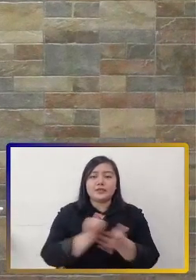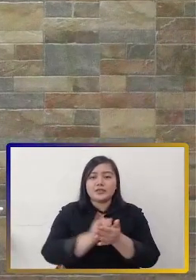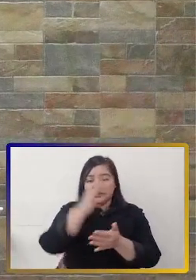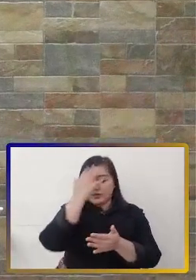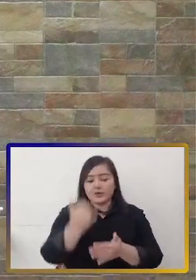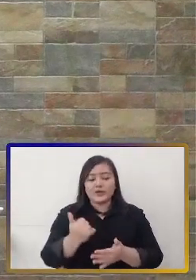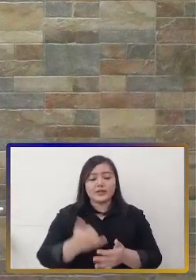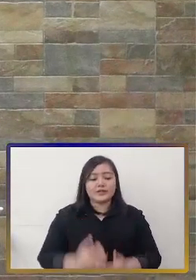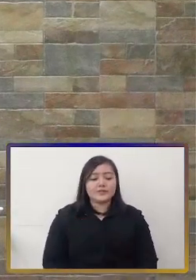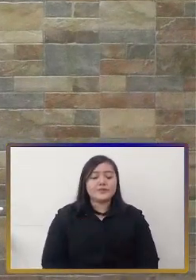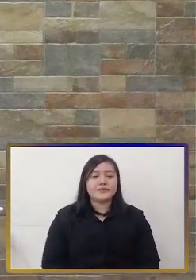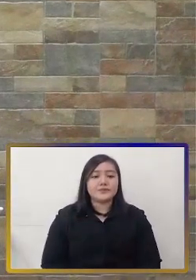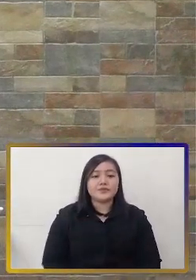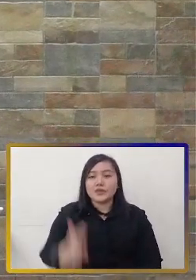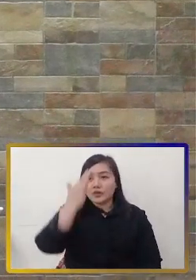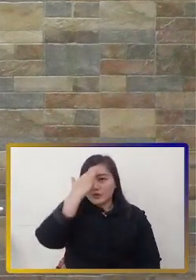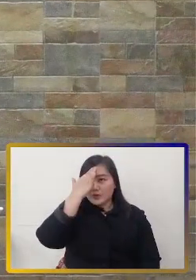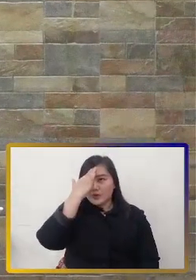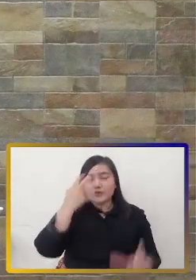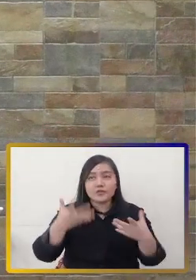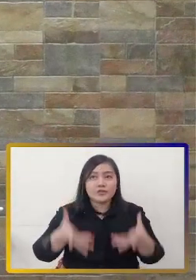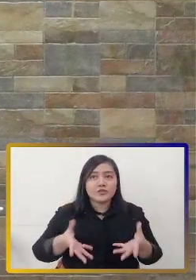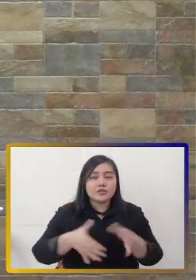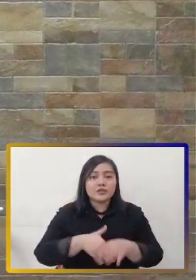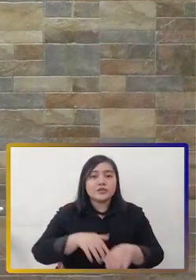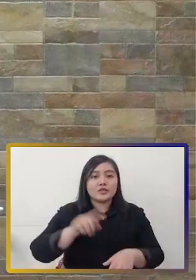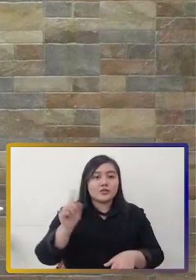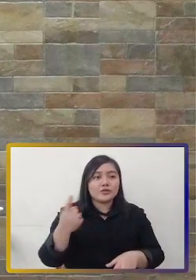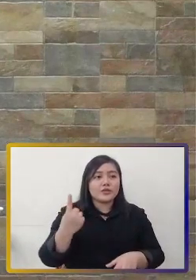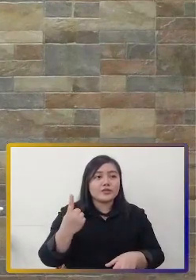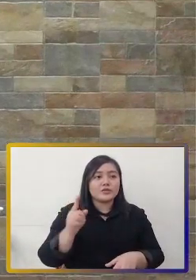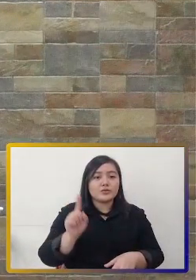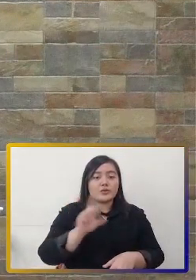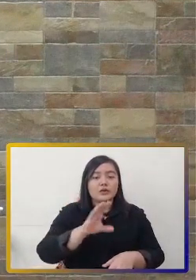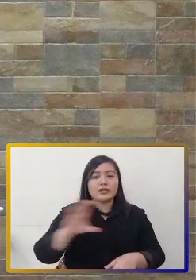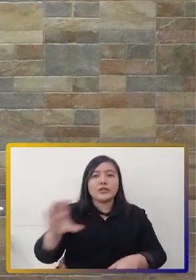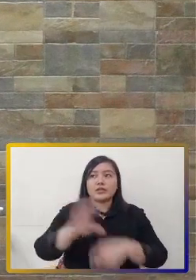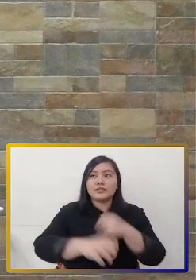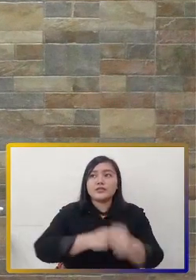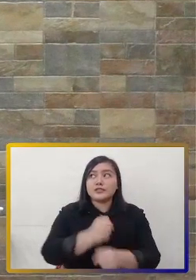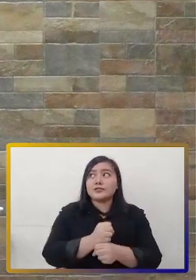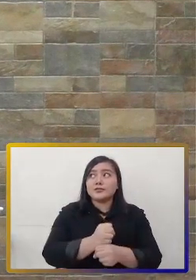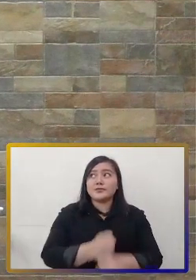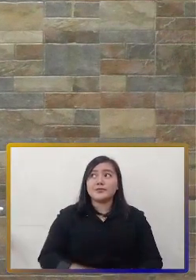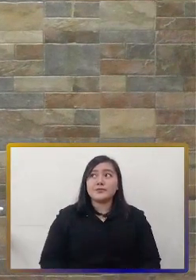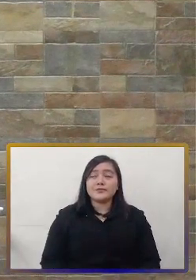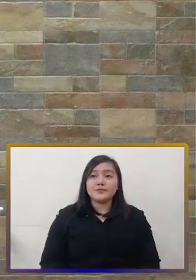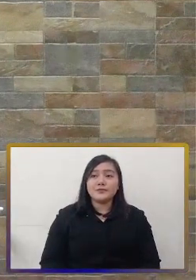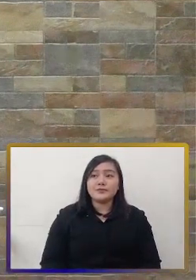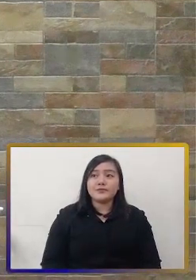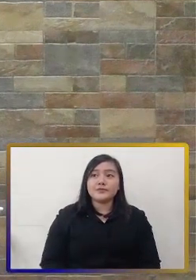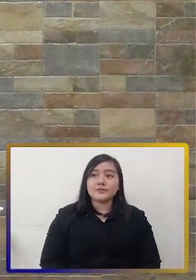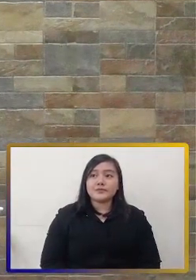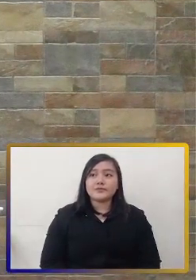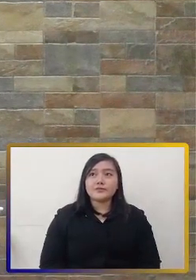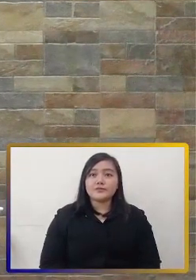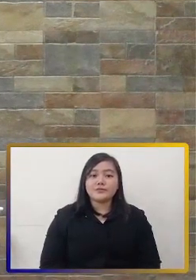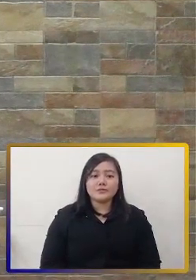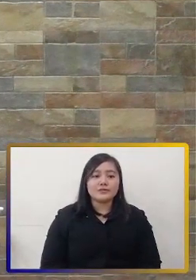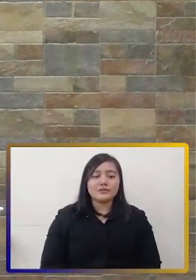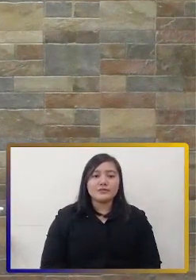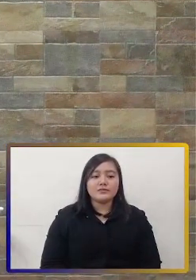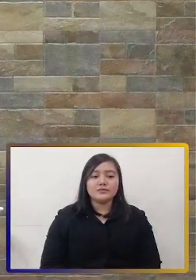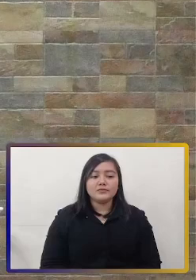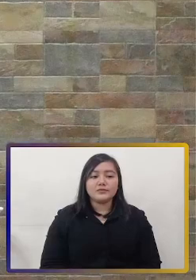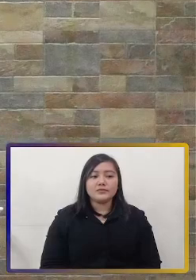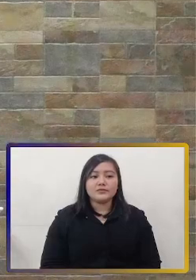kaya mula dito, nasa first century pa lamang po tayo. Iilan lamang po ito, mga kapatid. Alright, let me just give you the fifth